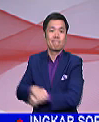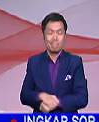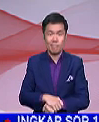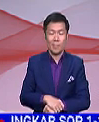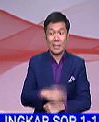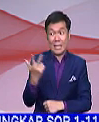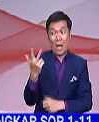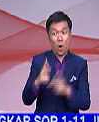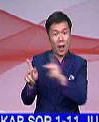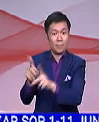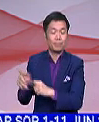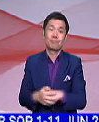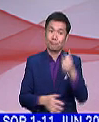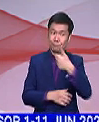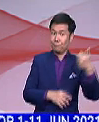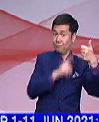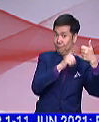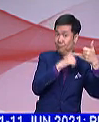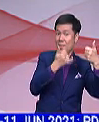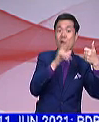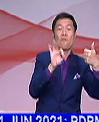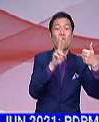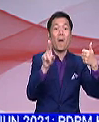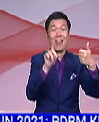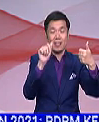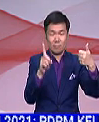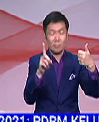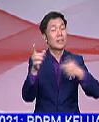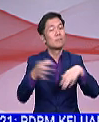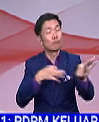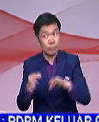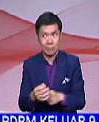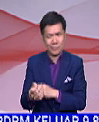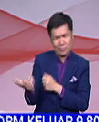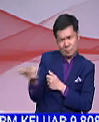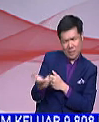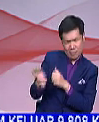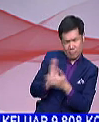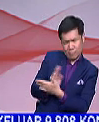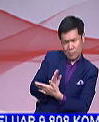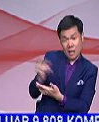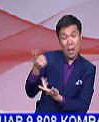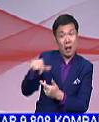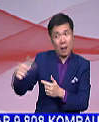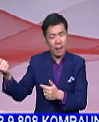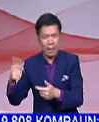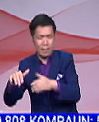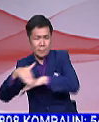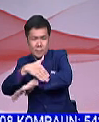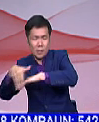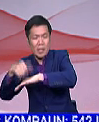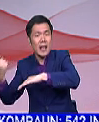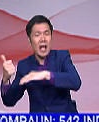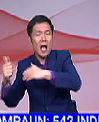Menurut kenyataan Komander ESCOM DCP Dato' Ahmad Fuad Othman, mereka yang disyaki baru tiba dari negara jiran itu ditahan